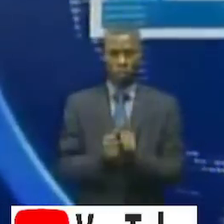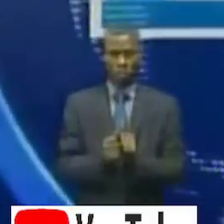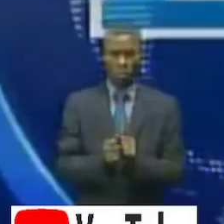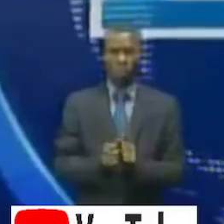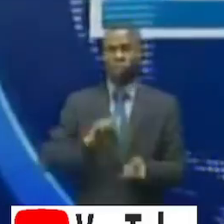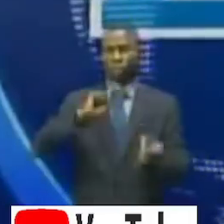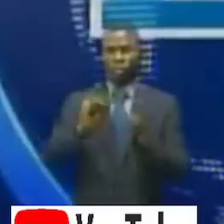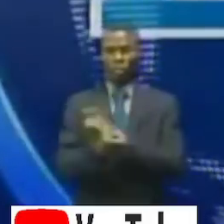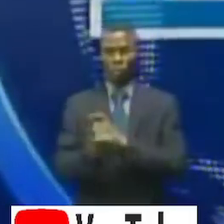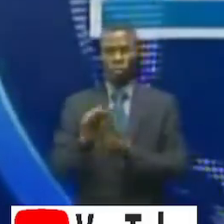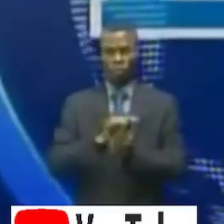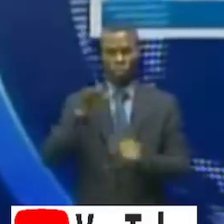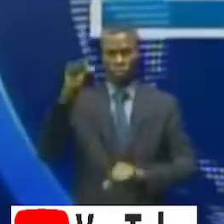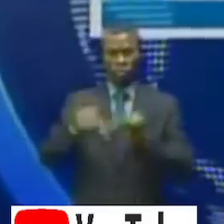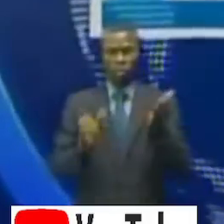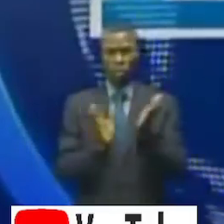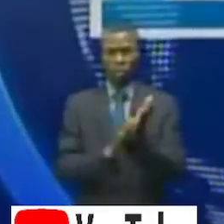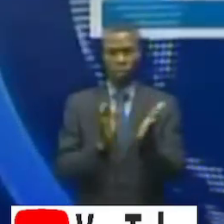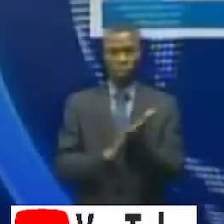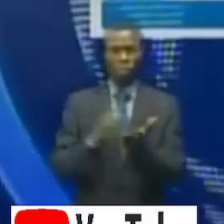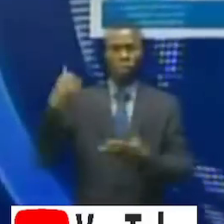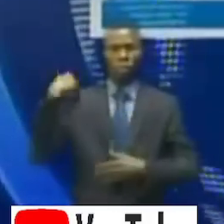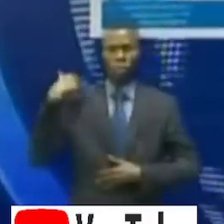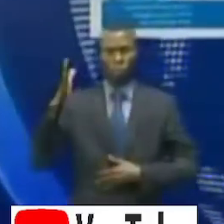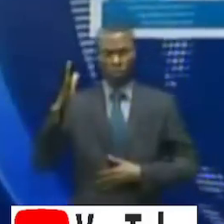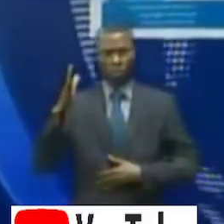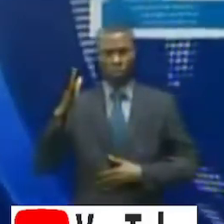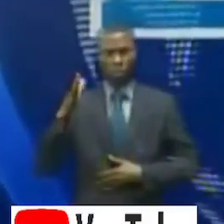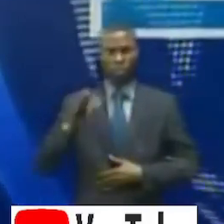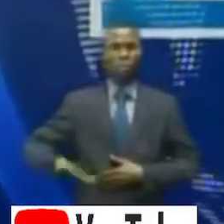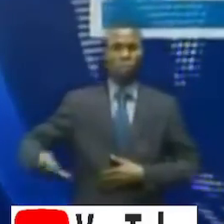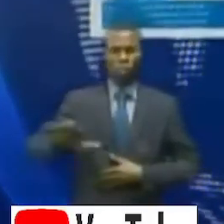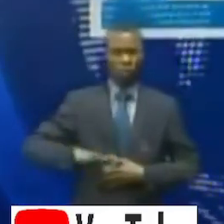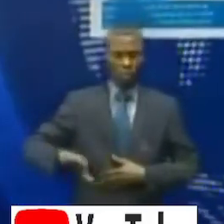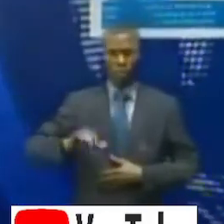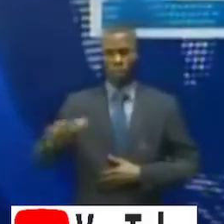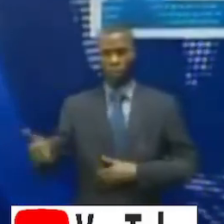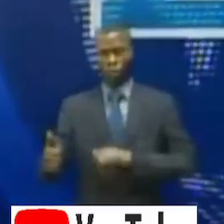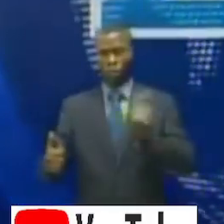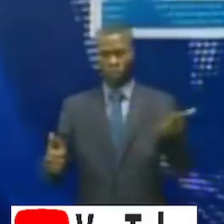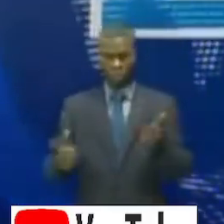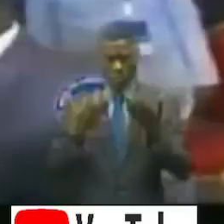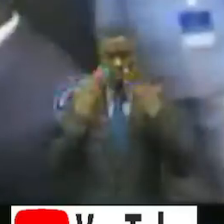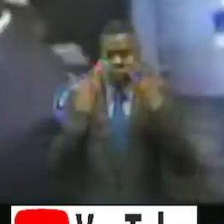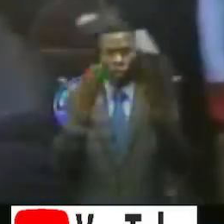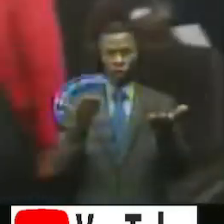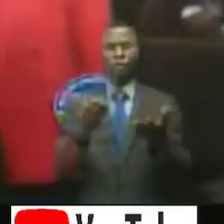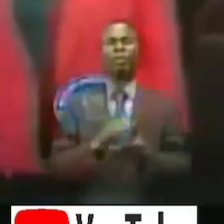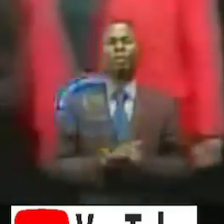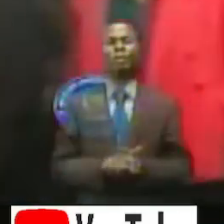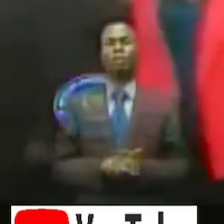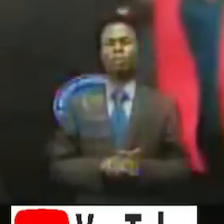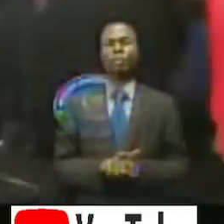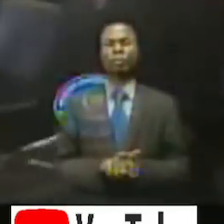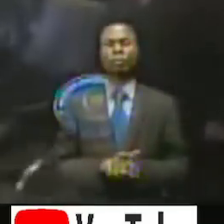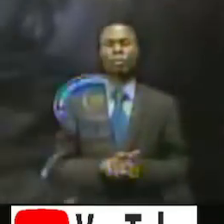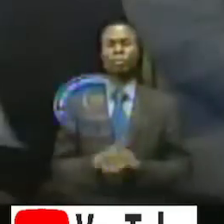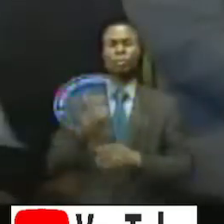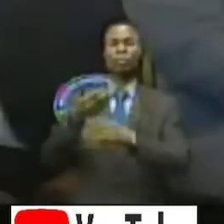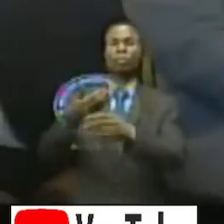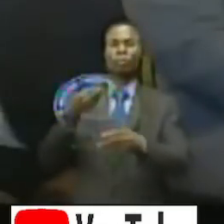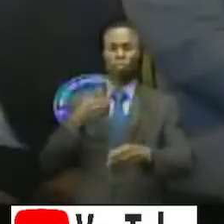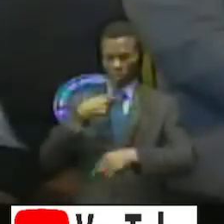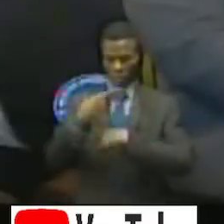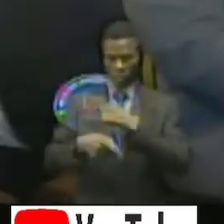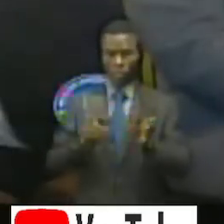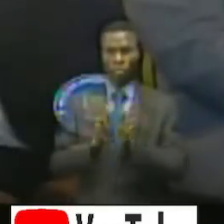délocalisation anarchique des établissements scolaires d'une entité à une autre. Jean-Pierre Dolodémasso. Bien avant le